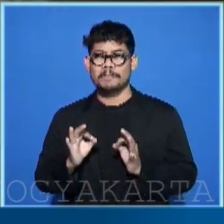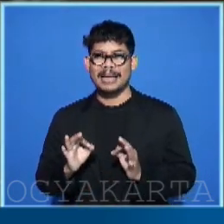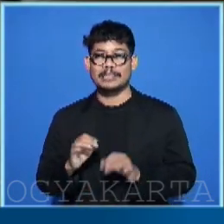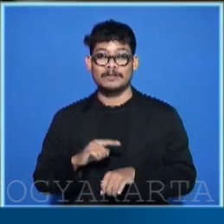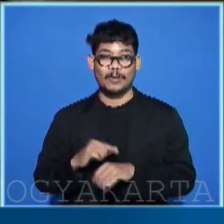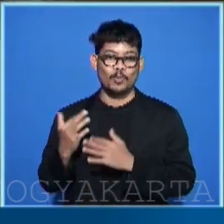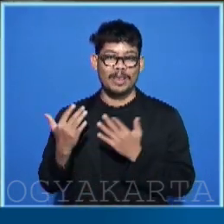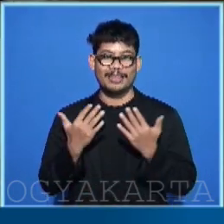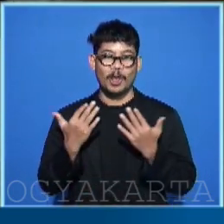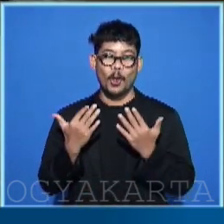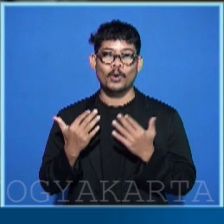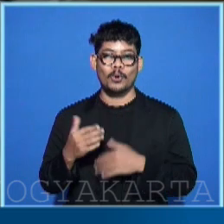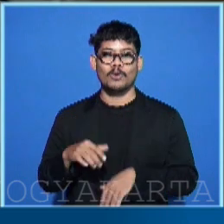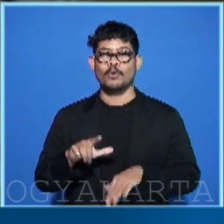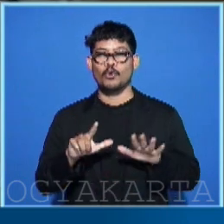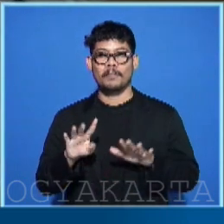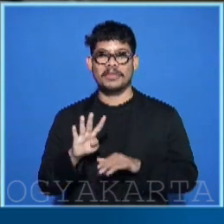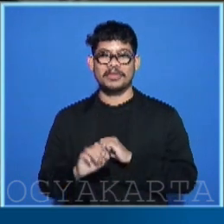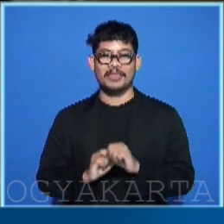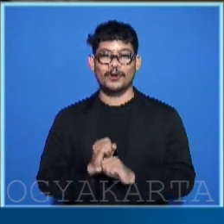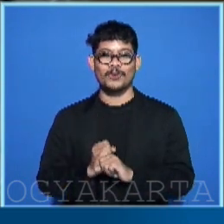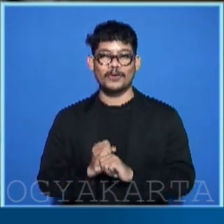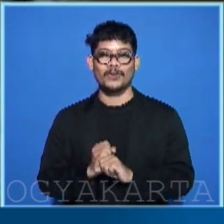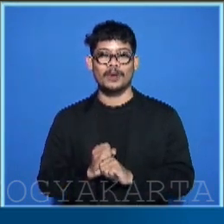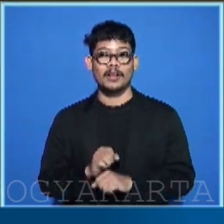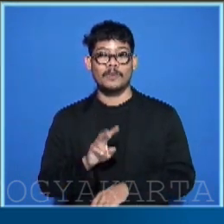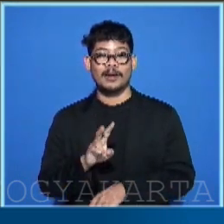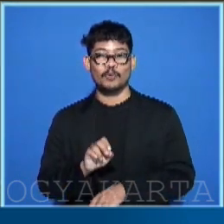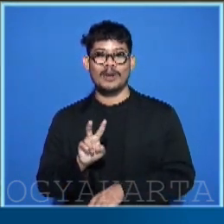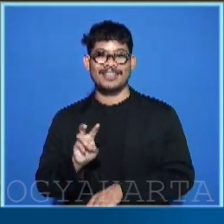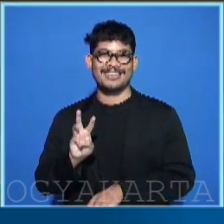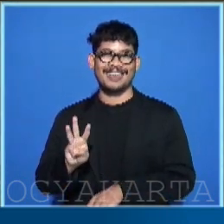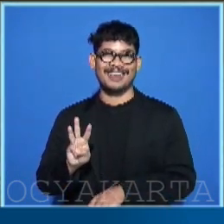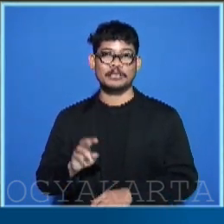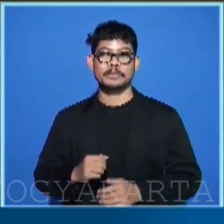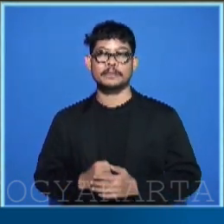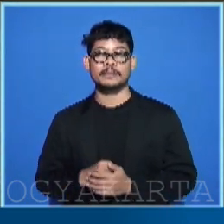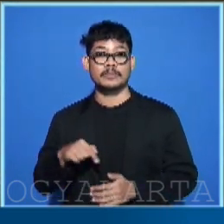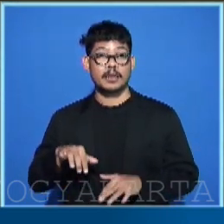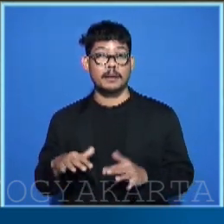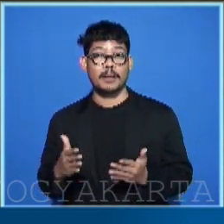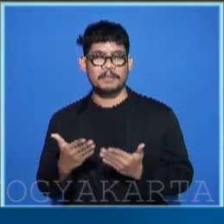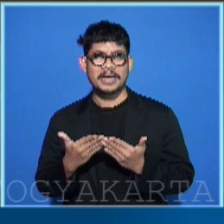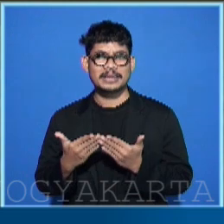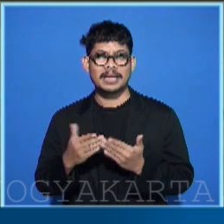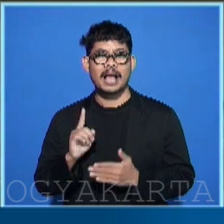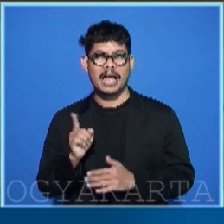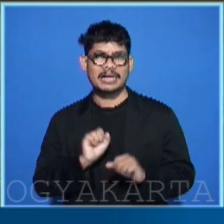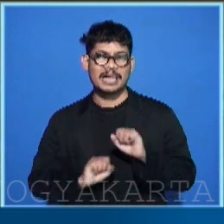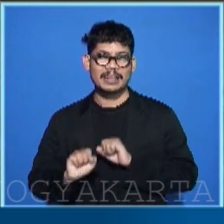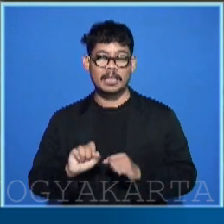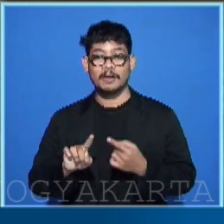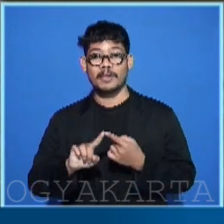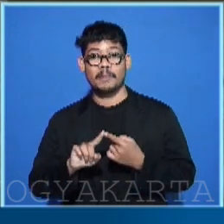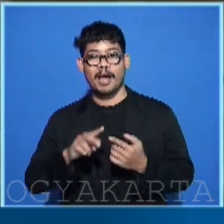persatuan ke-24 tahun 2023 pengajian diisi dengan sejumlah kegiatan mulai dari pembacaan ayat suci